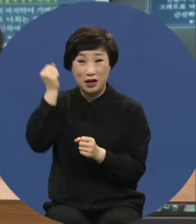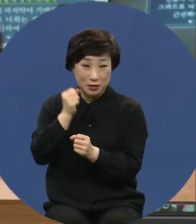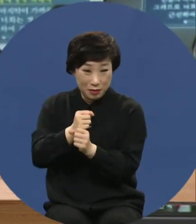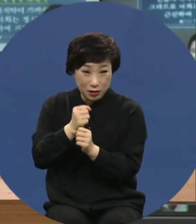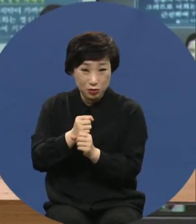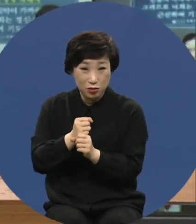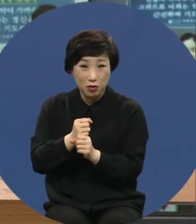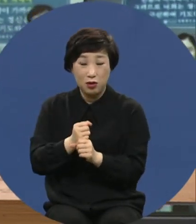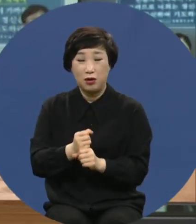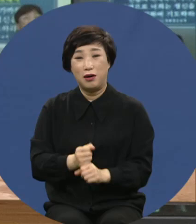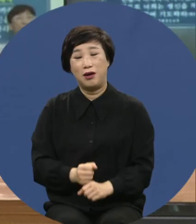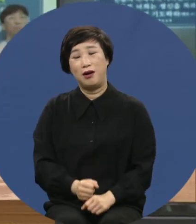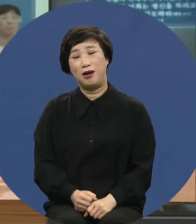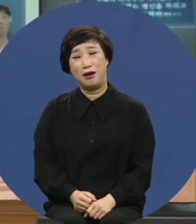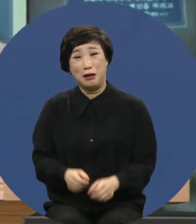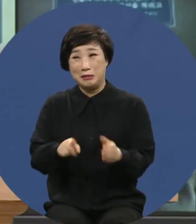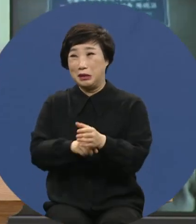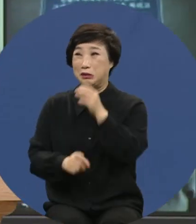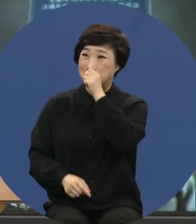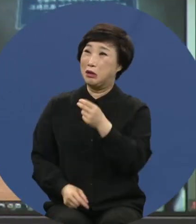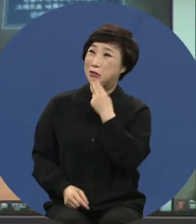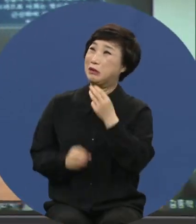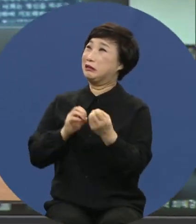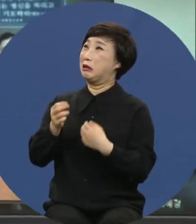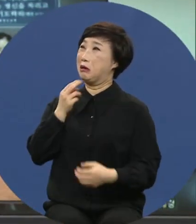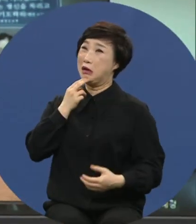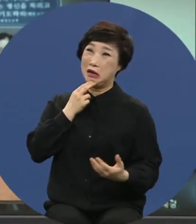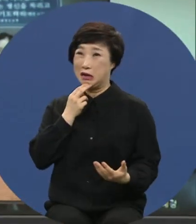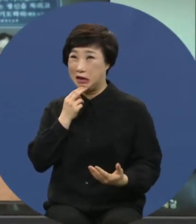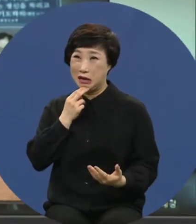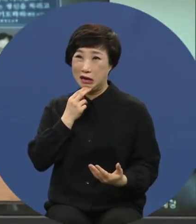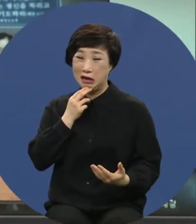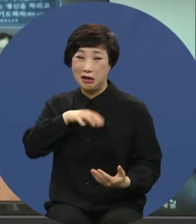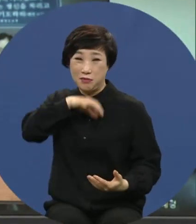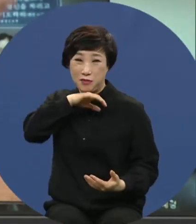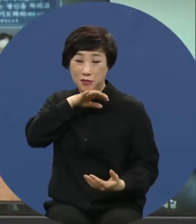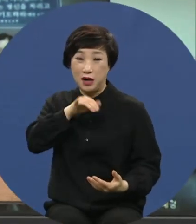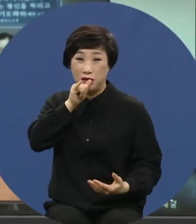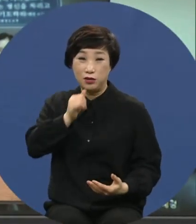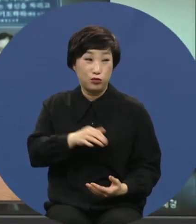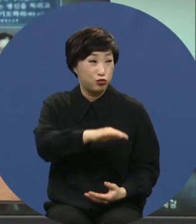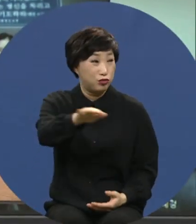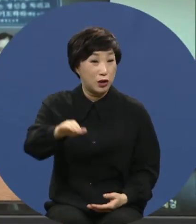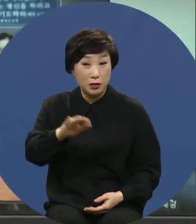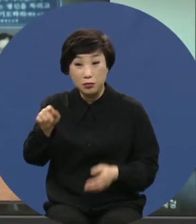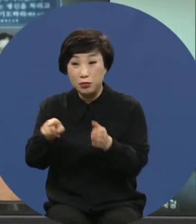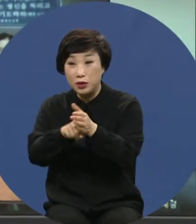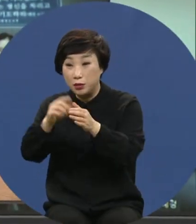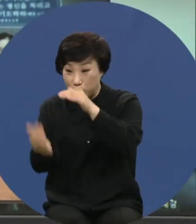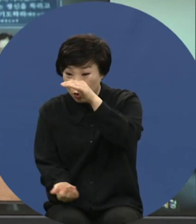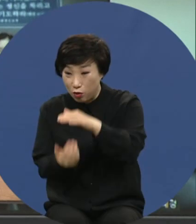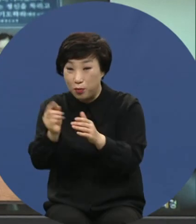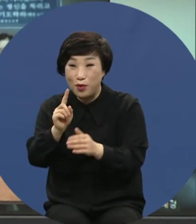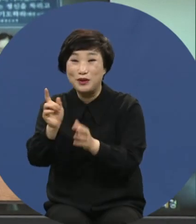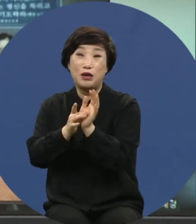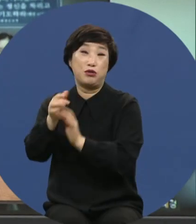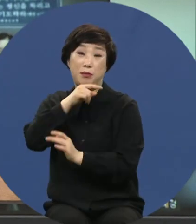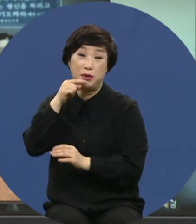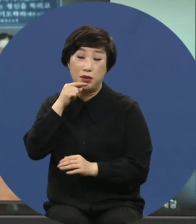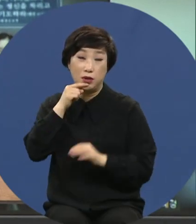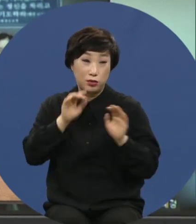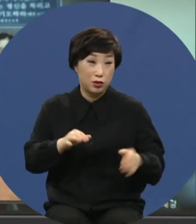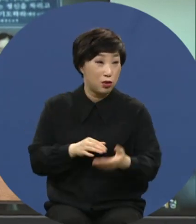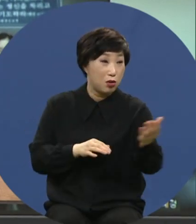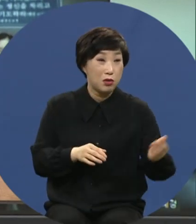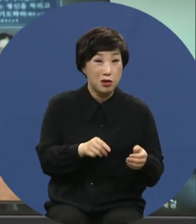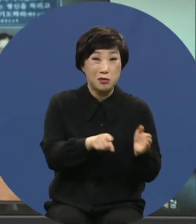무관심하게 만들고 믿어도 되는 것도 없네. 우리의 믿음의 절정은 그의 피인데 피 믿어도